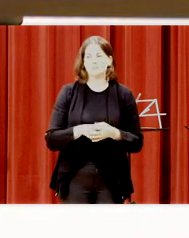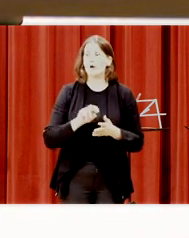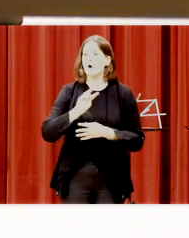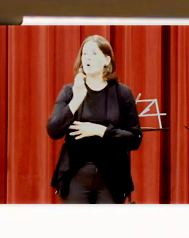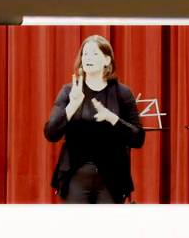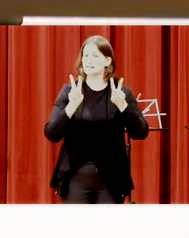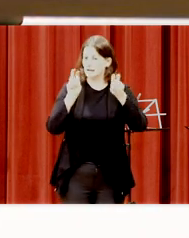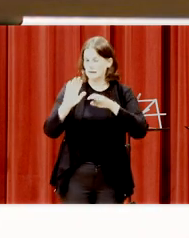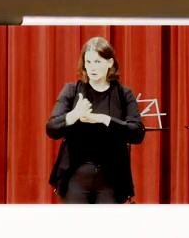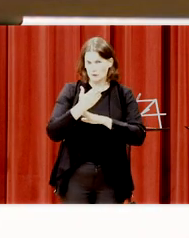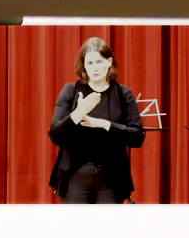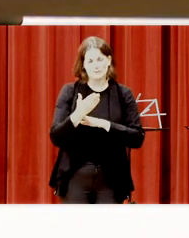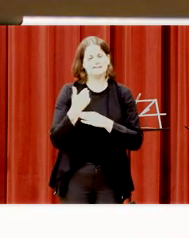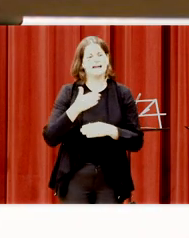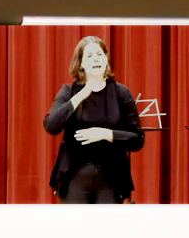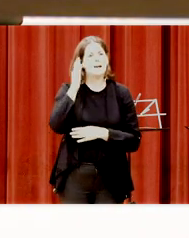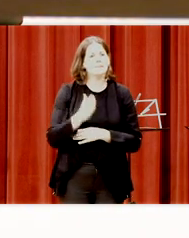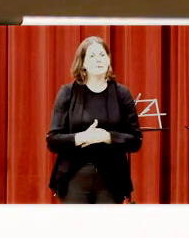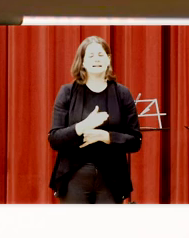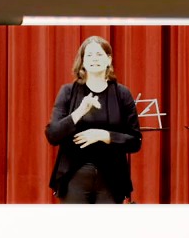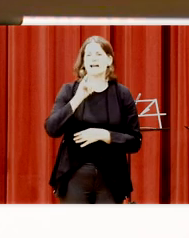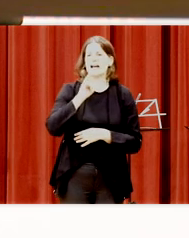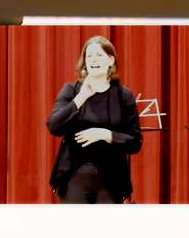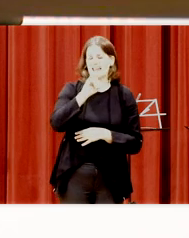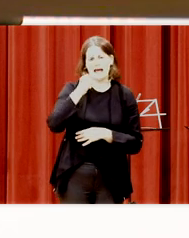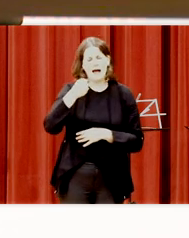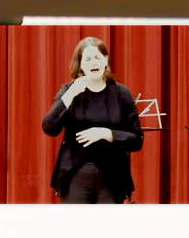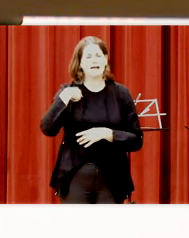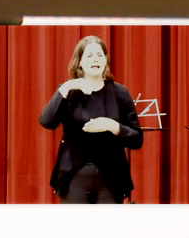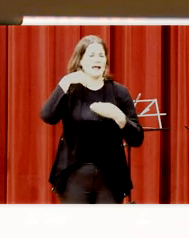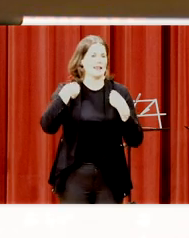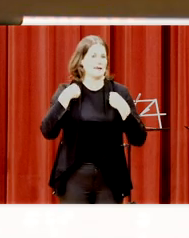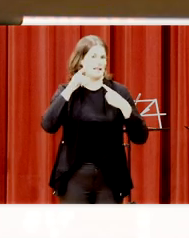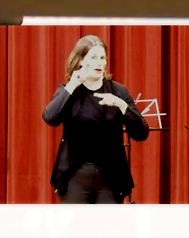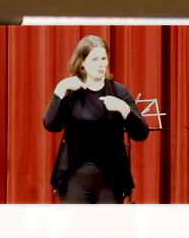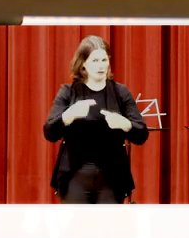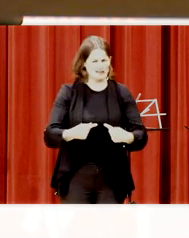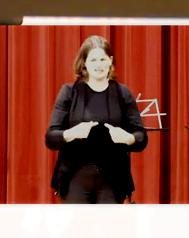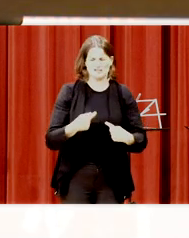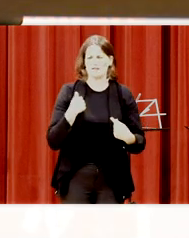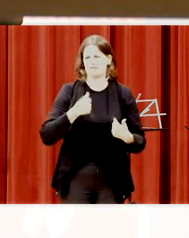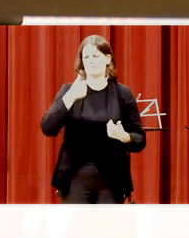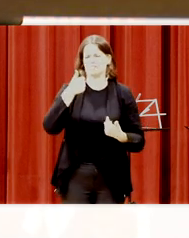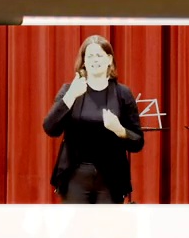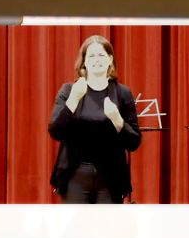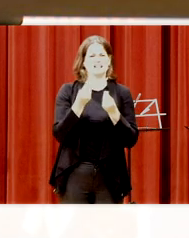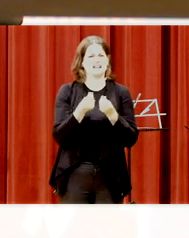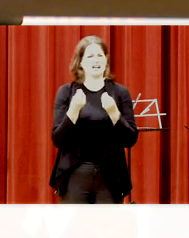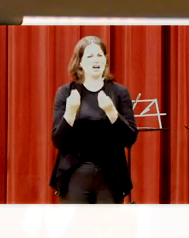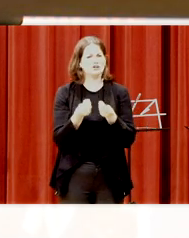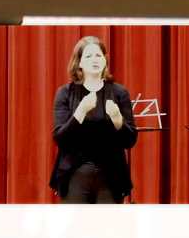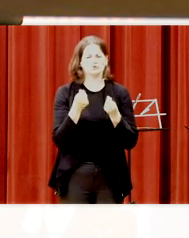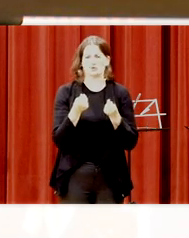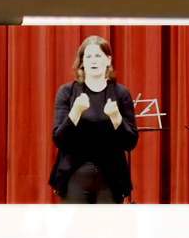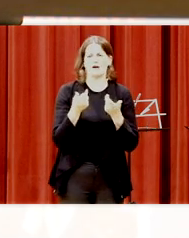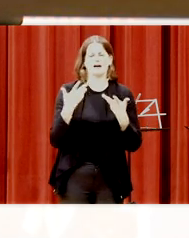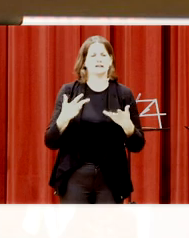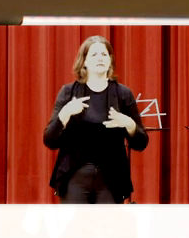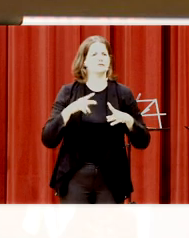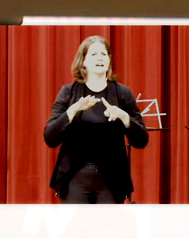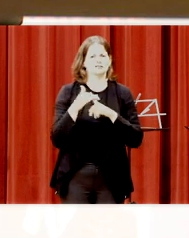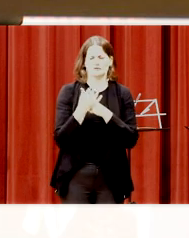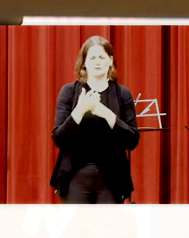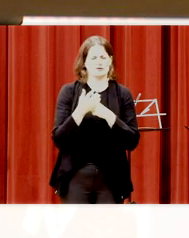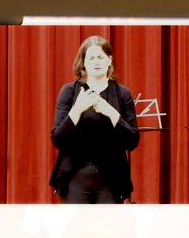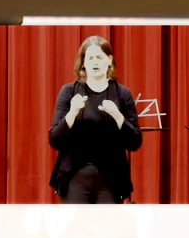suau. Estem en un moment molt disruptiu. Massa. No m'interessa. I les fotos? Economia, sostenibilitat... Bueno, no és el